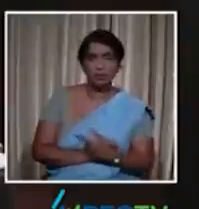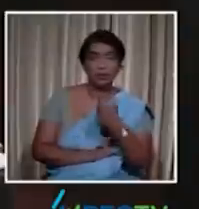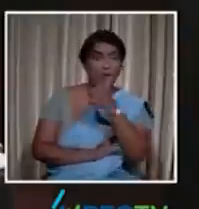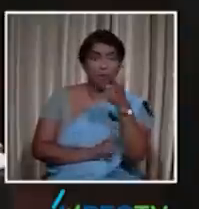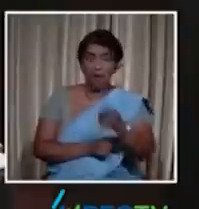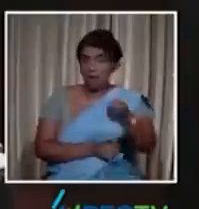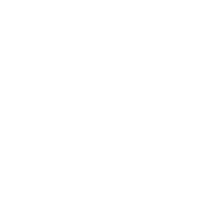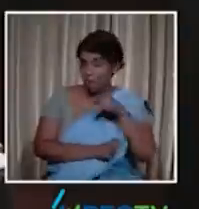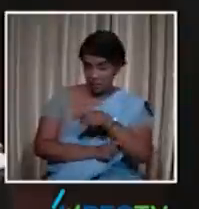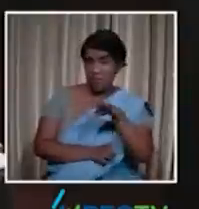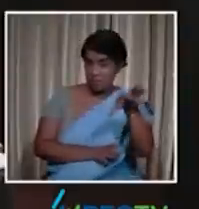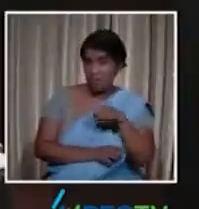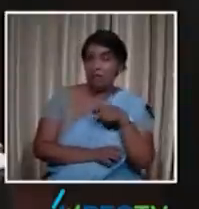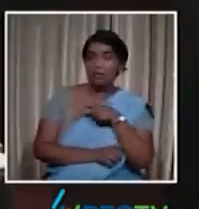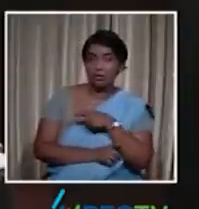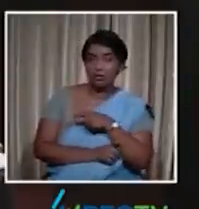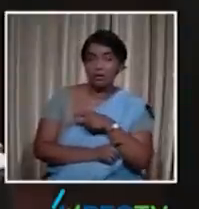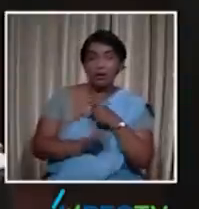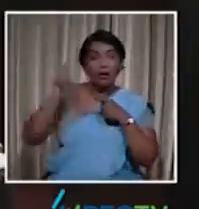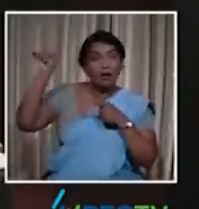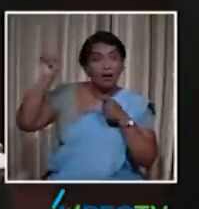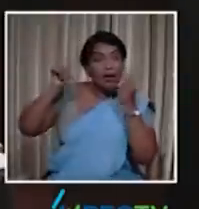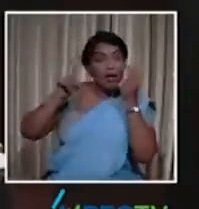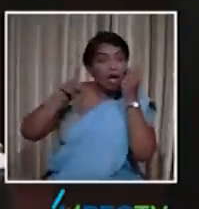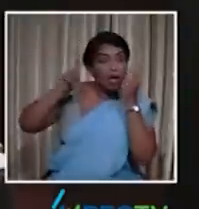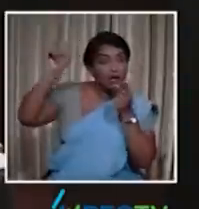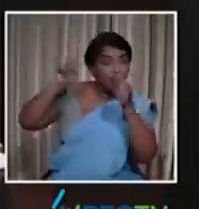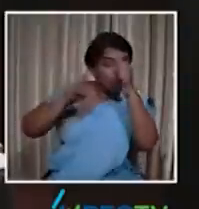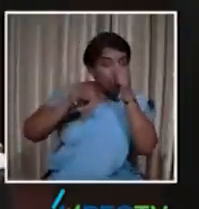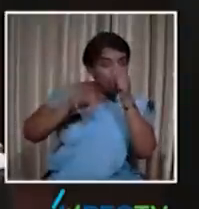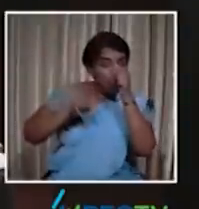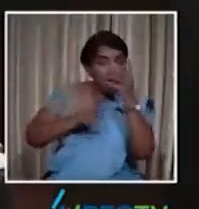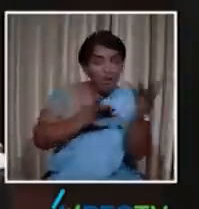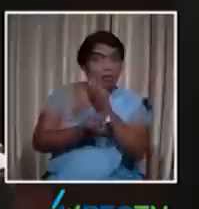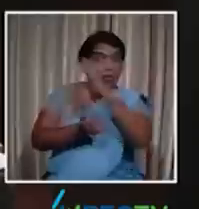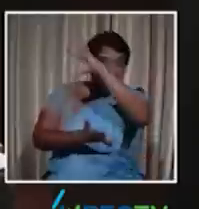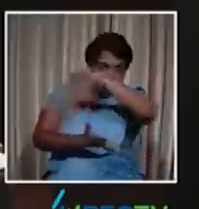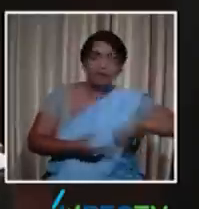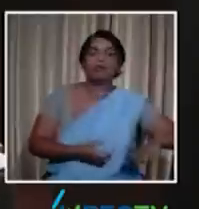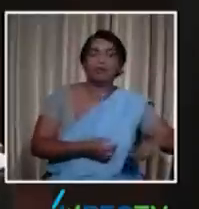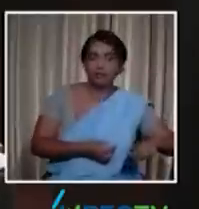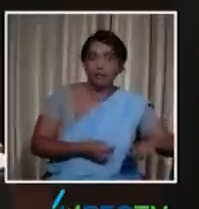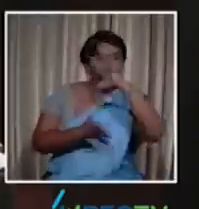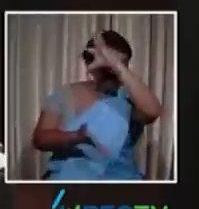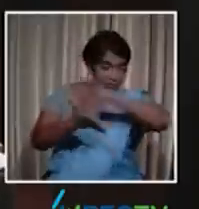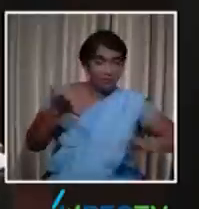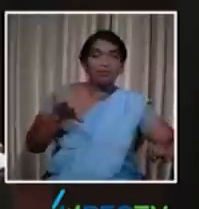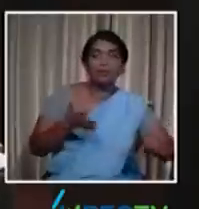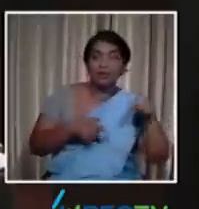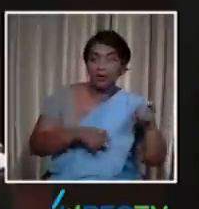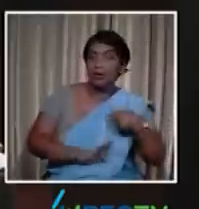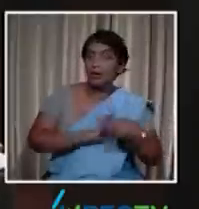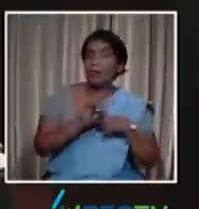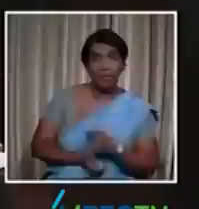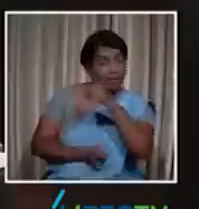බිලිපිත්ත පාවිච්චි කරලා අර පැන්ඩෝරා වලේ හොරා කාපු සල්ලි ටික ගෙනාවොත් ඒ ඩොලර ටික ගෙනාවොත් මේ රටේ